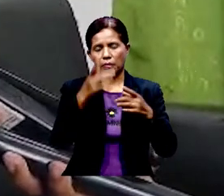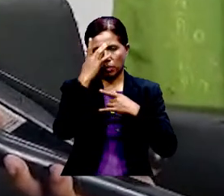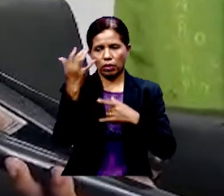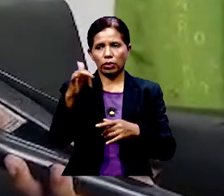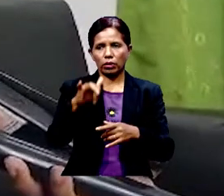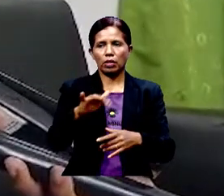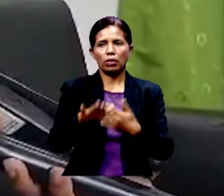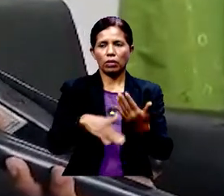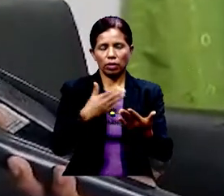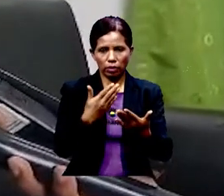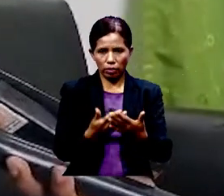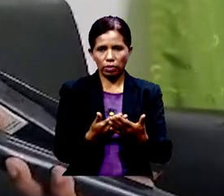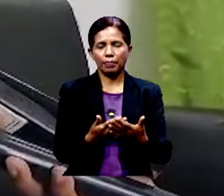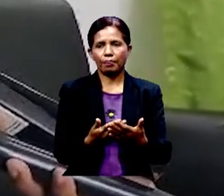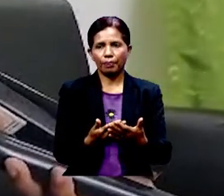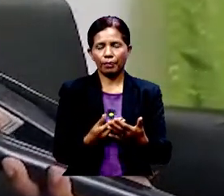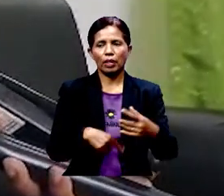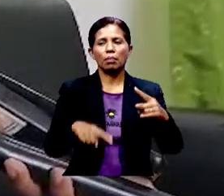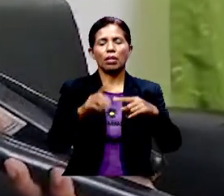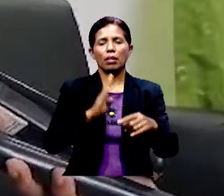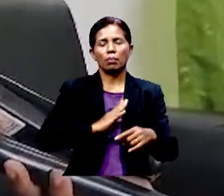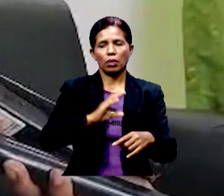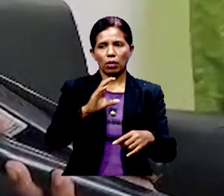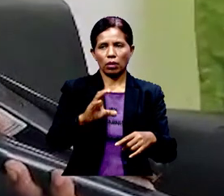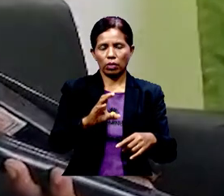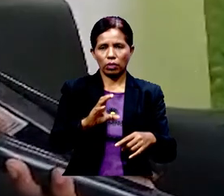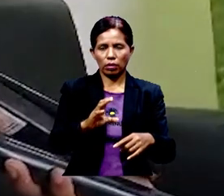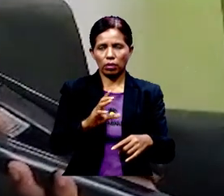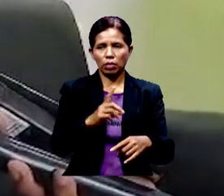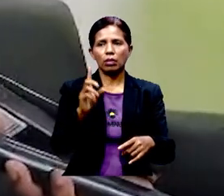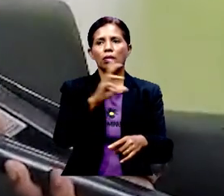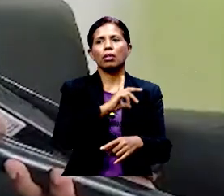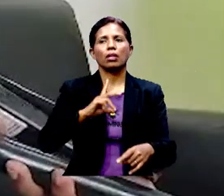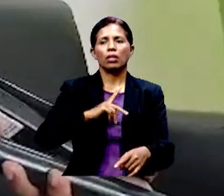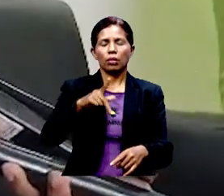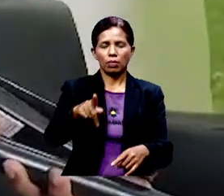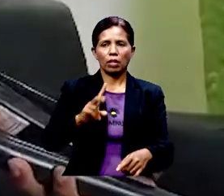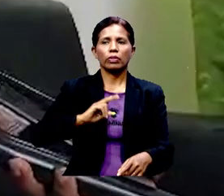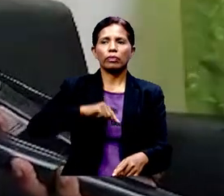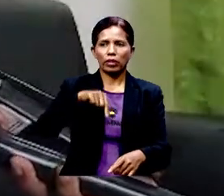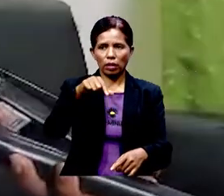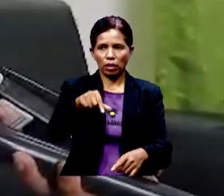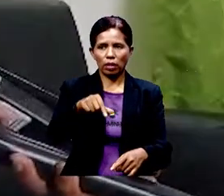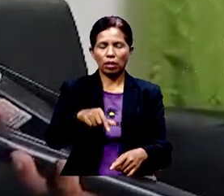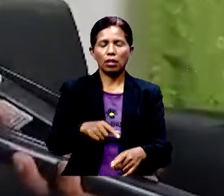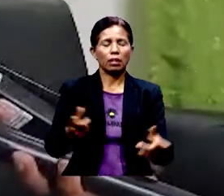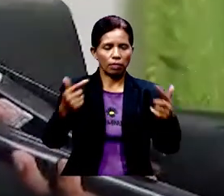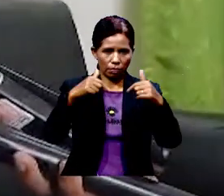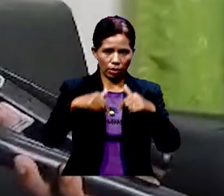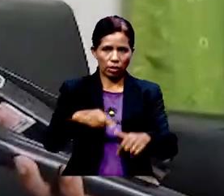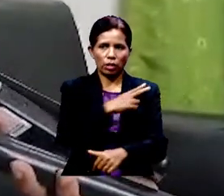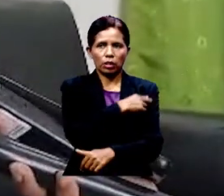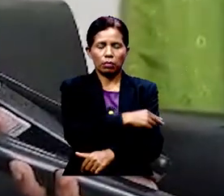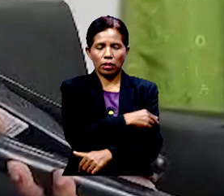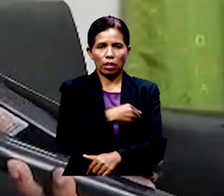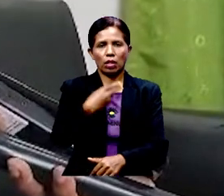iteni paciente sira ba colaran toma, mas ba los palos, biqueque, nebe mai ha horex ba